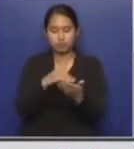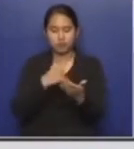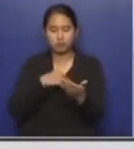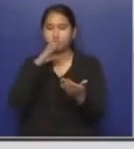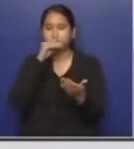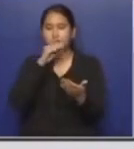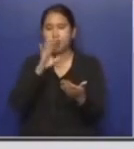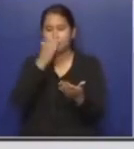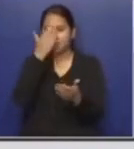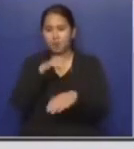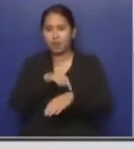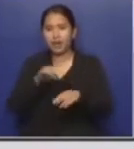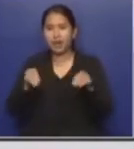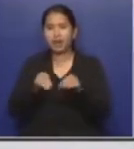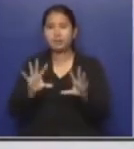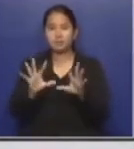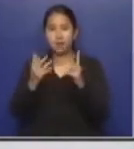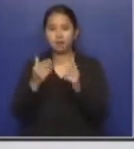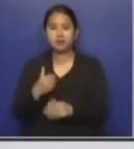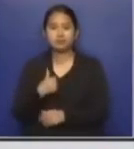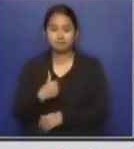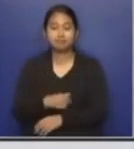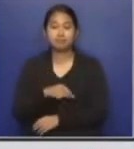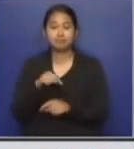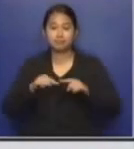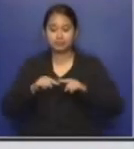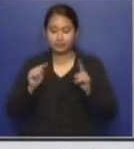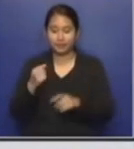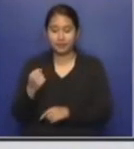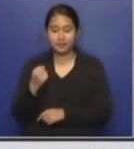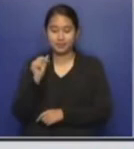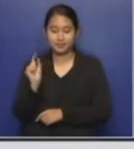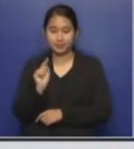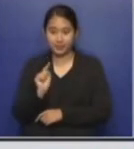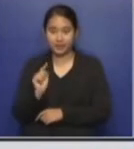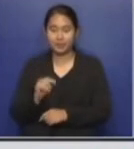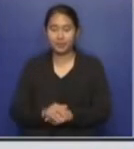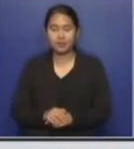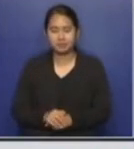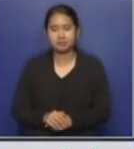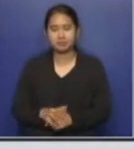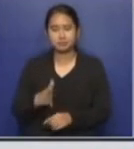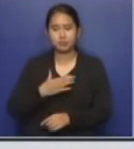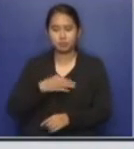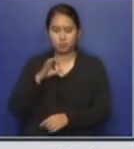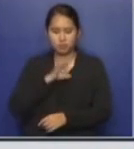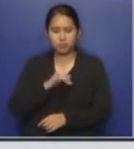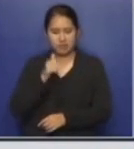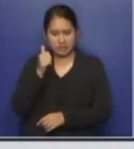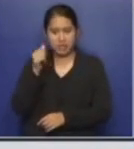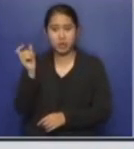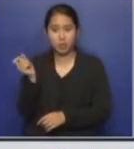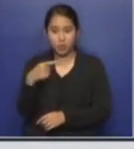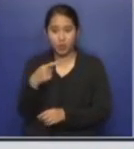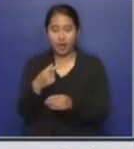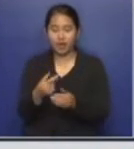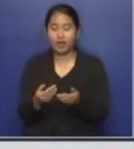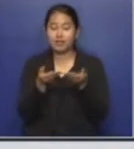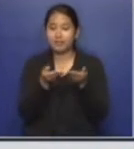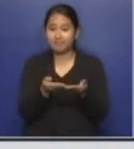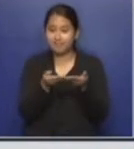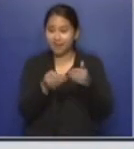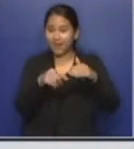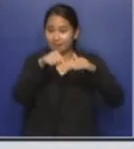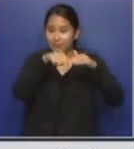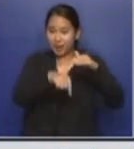ราะเวลามันจะหมดแต่ยืนยันว่าดีกว่าที่ท่านจะไปซื้อเรือดำน้ำ 30,000 กว่าล้าน